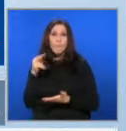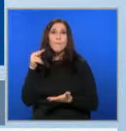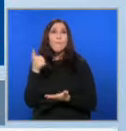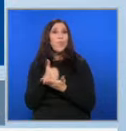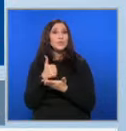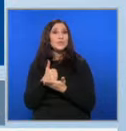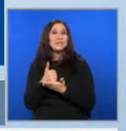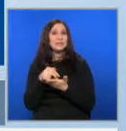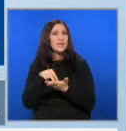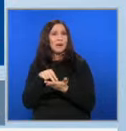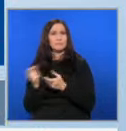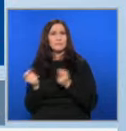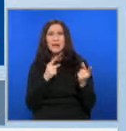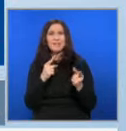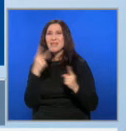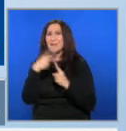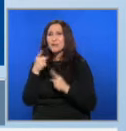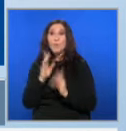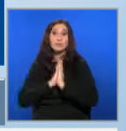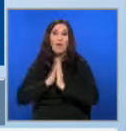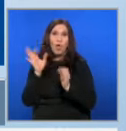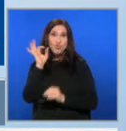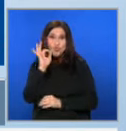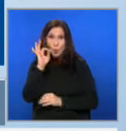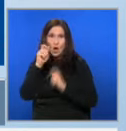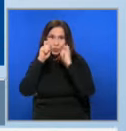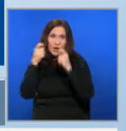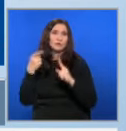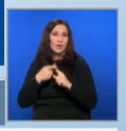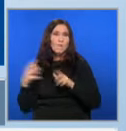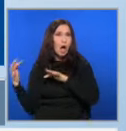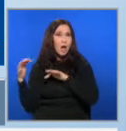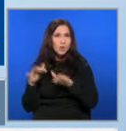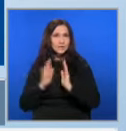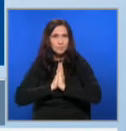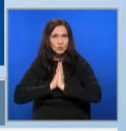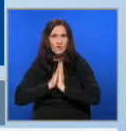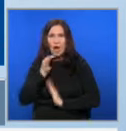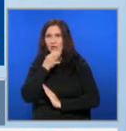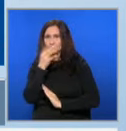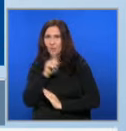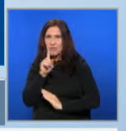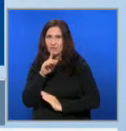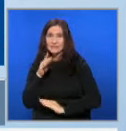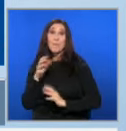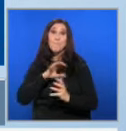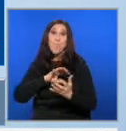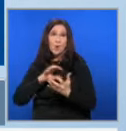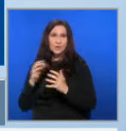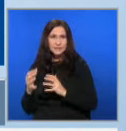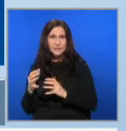позиция, изпратена до медиите, той призовава за нулева толерантност към агресията и призовава случая да не се